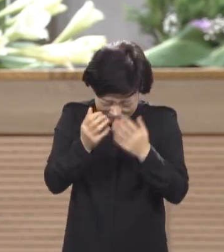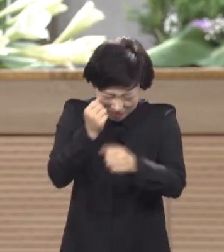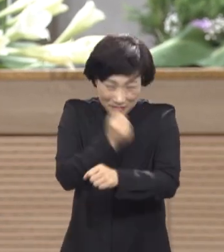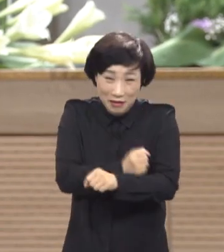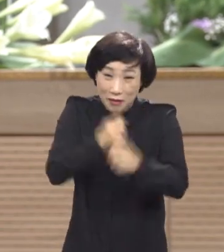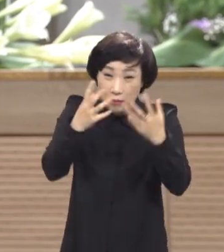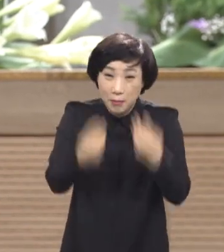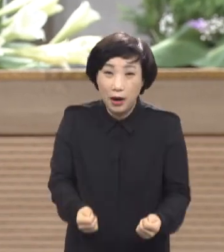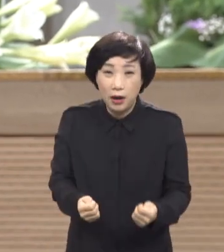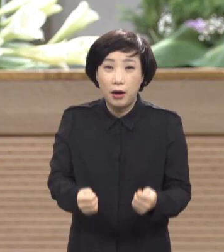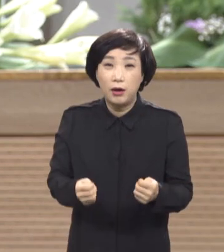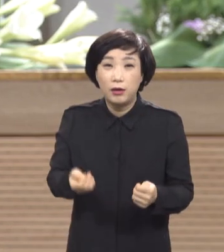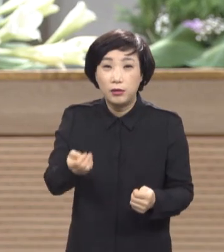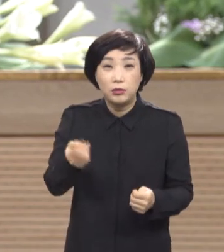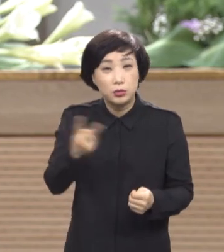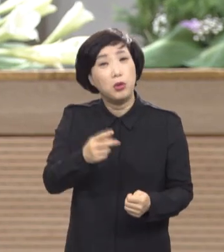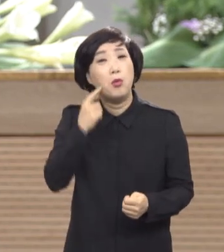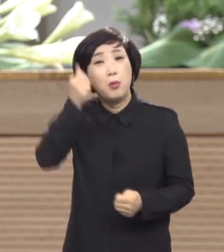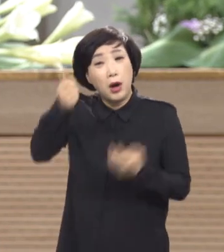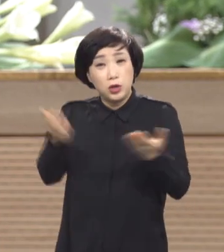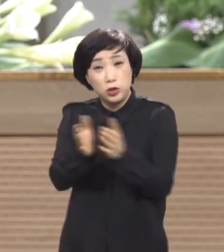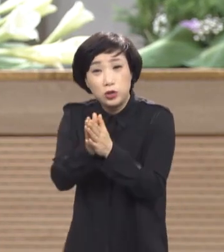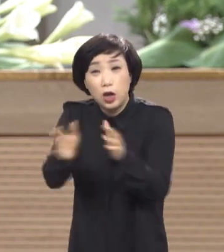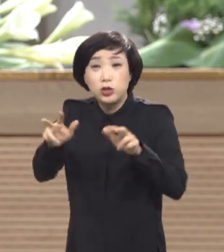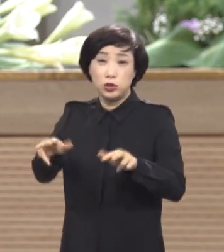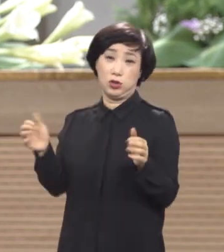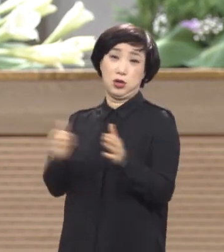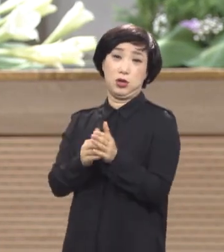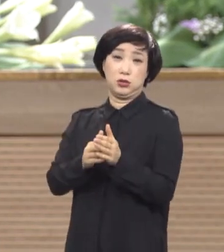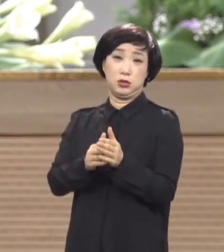목회를 시작해서 오늘까지